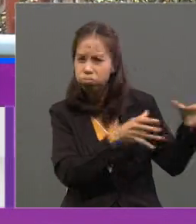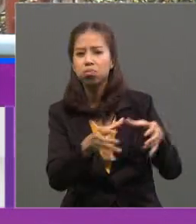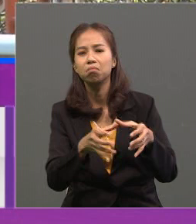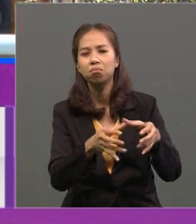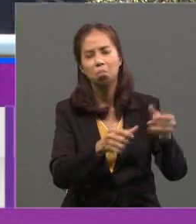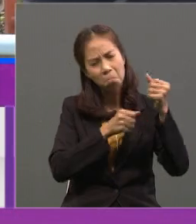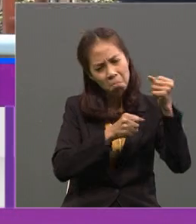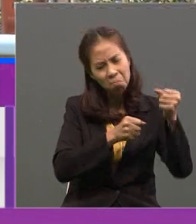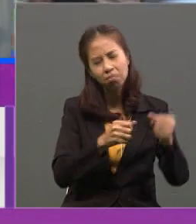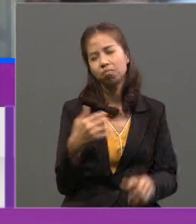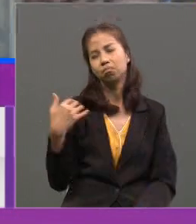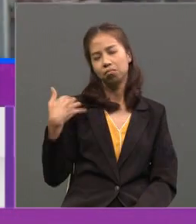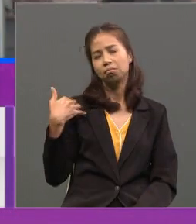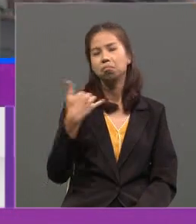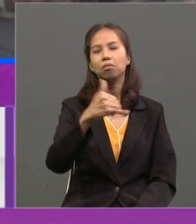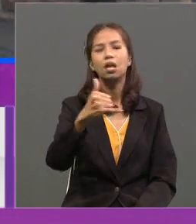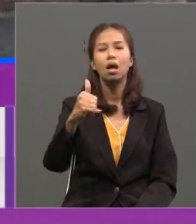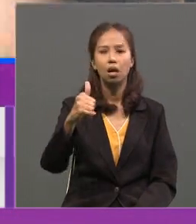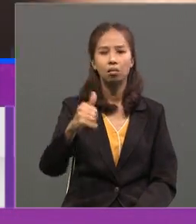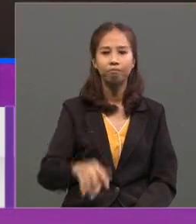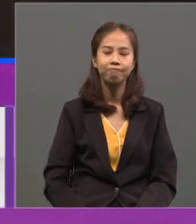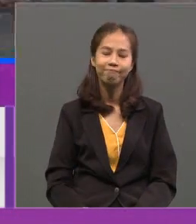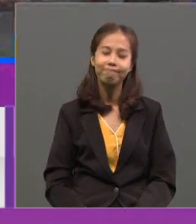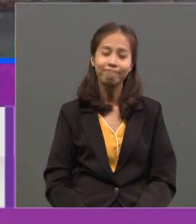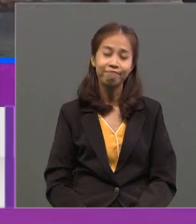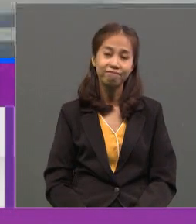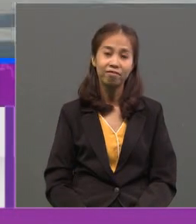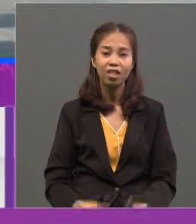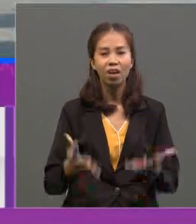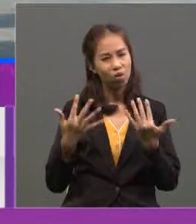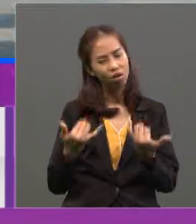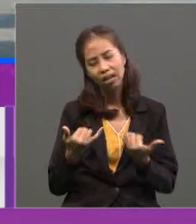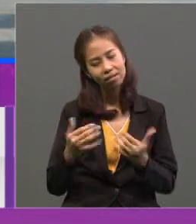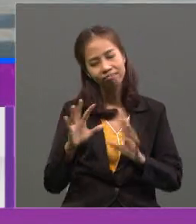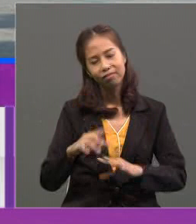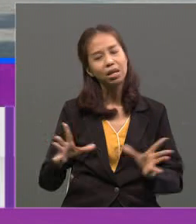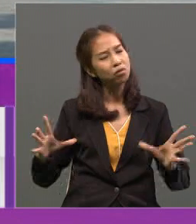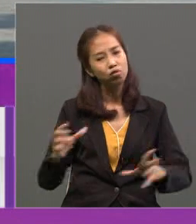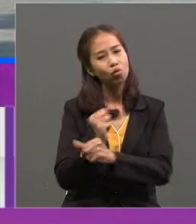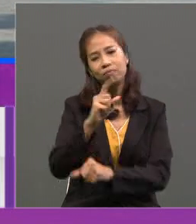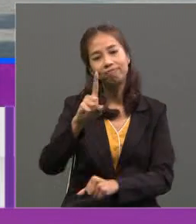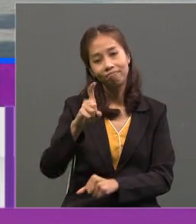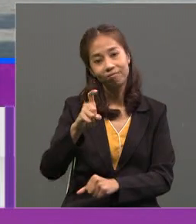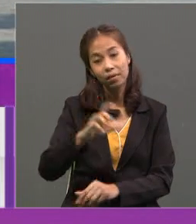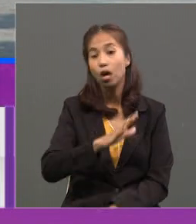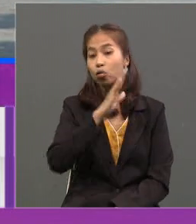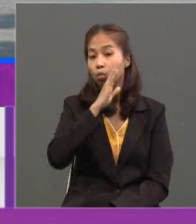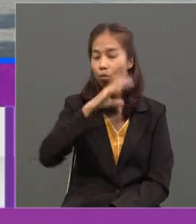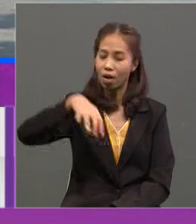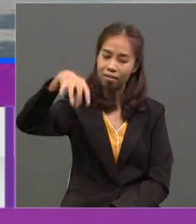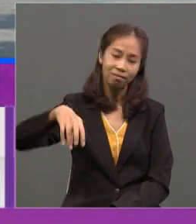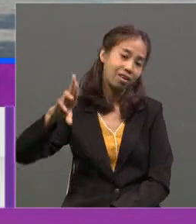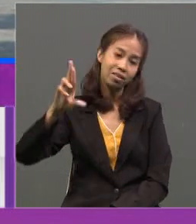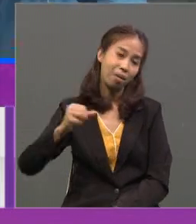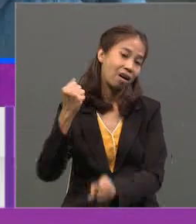มีindob อศัง นมันก็ว่ Version คเลยมัจะสะมารหคายุติได้ถ้า ฆ่านไม่สอบโจทน